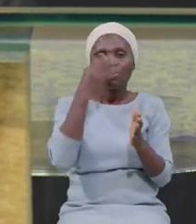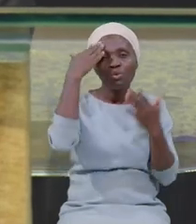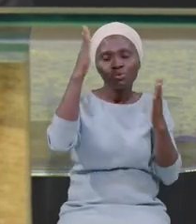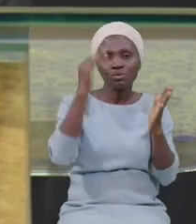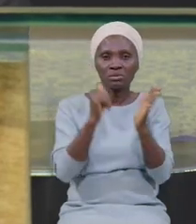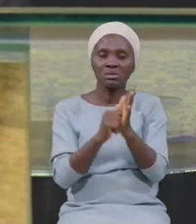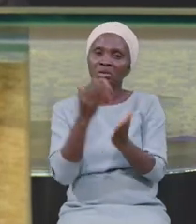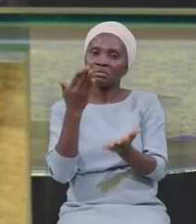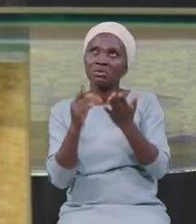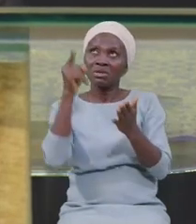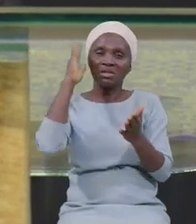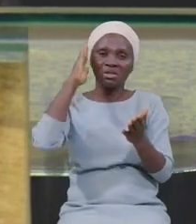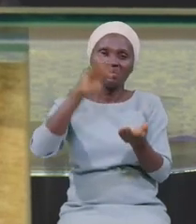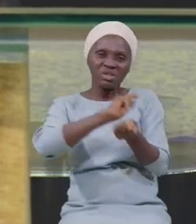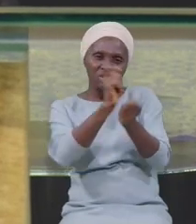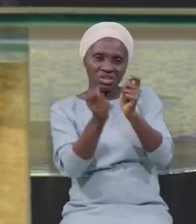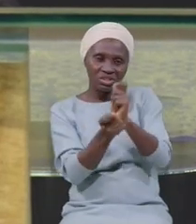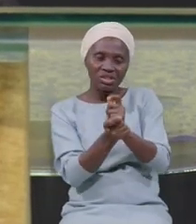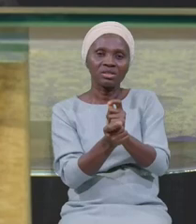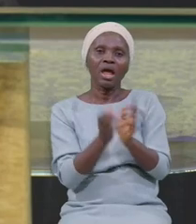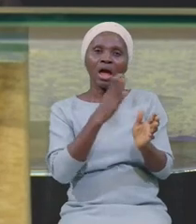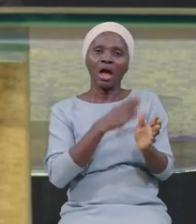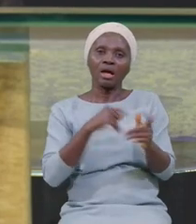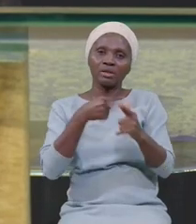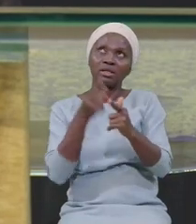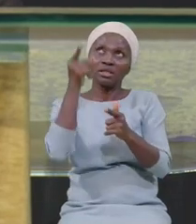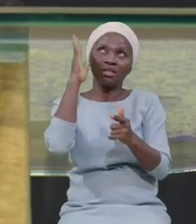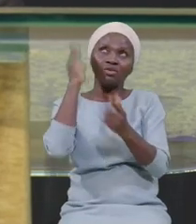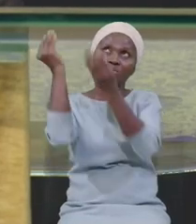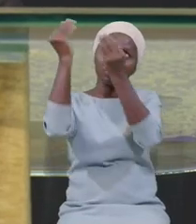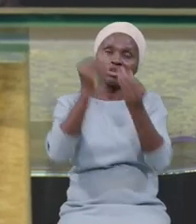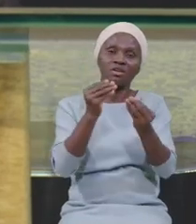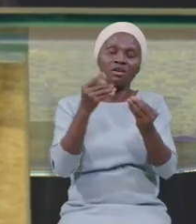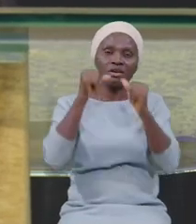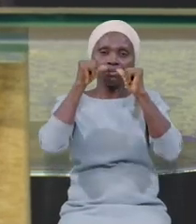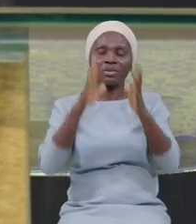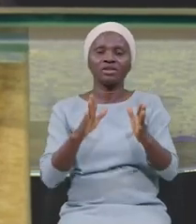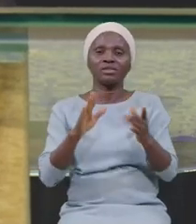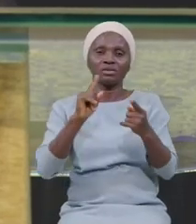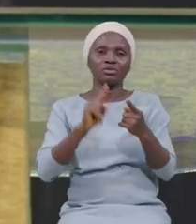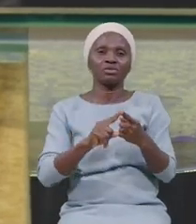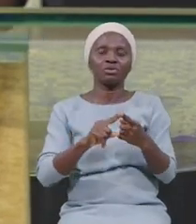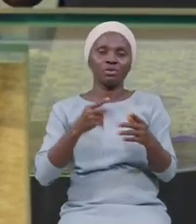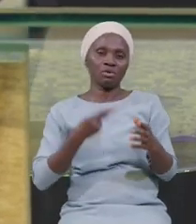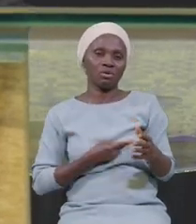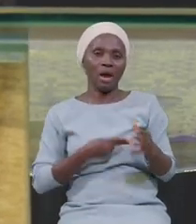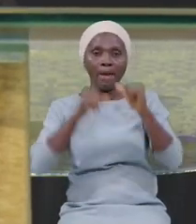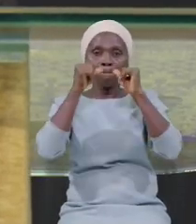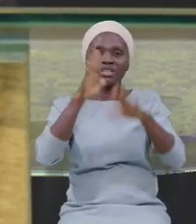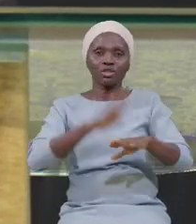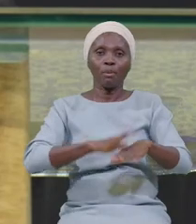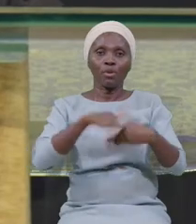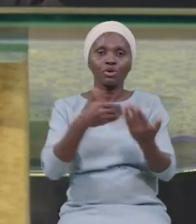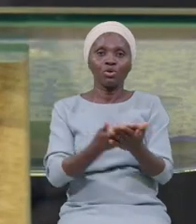se repentira pas. Et s'il ne laissera pas après lui la bénédiction. Alors il parle de la bénédiction pour toute la nation, pour toute